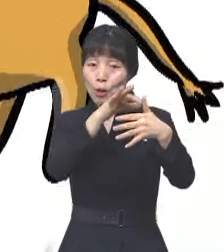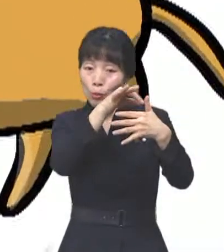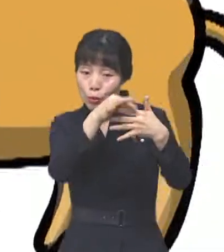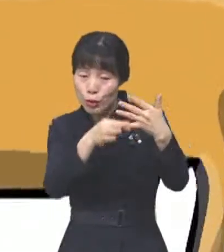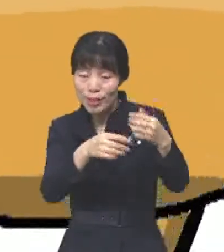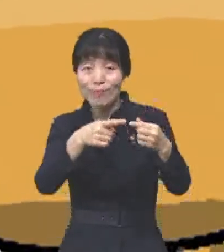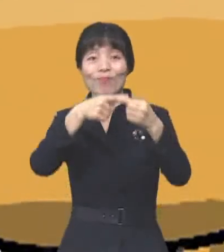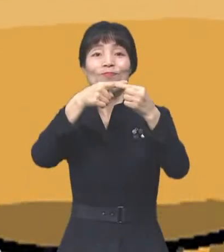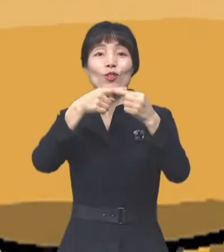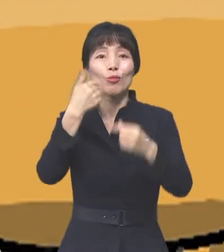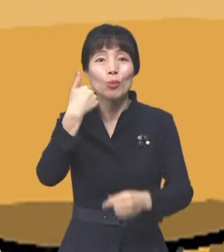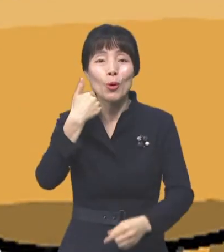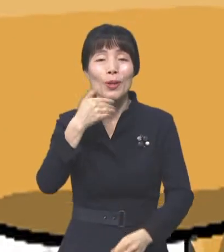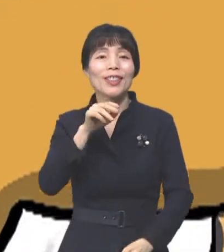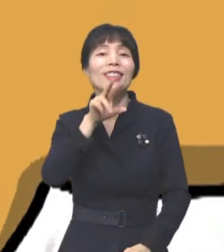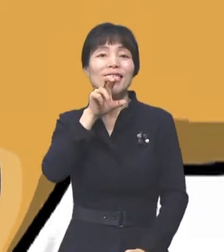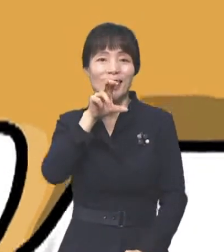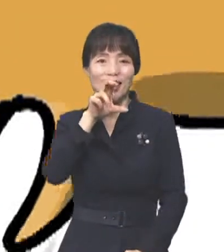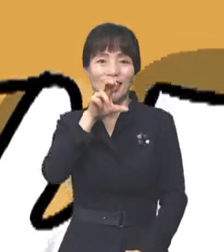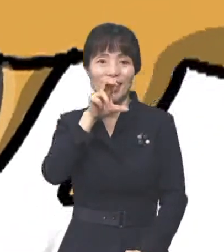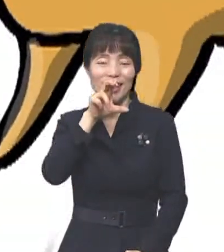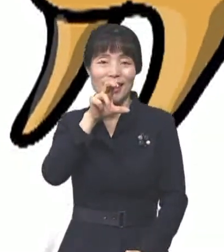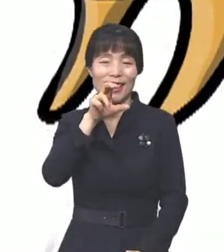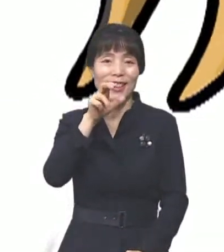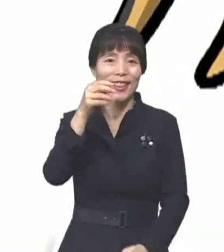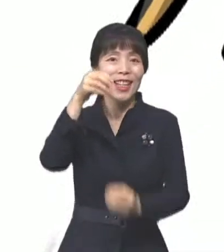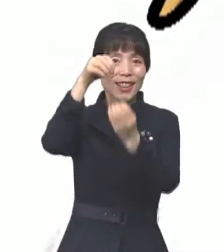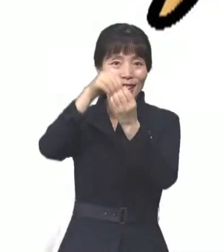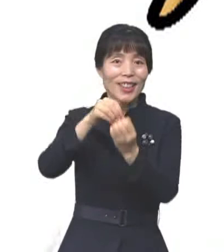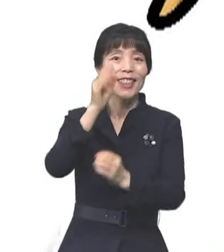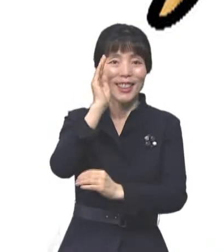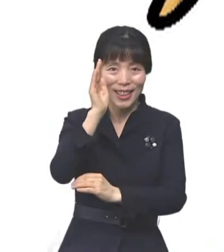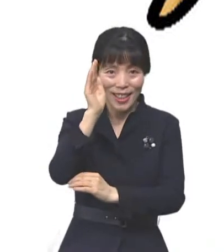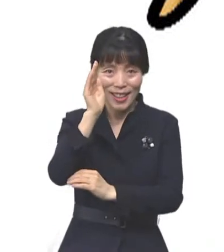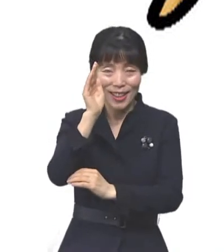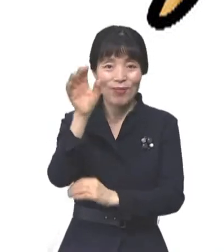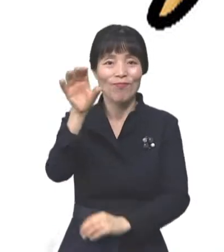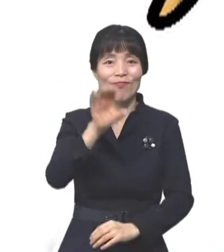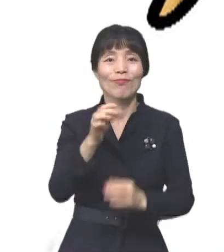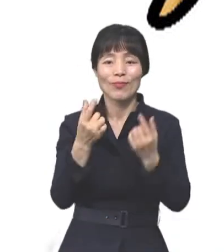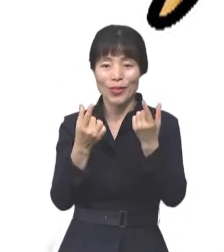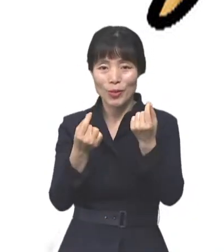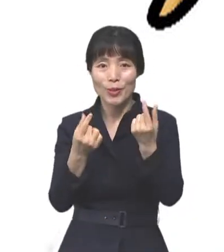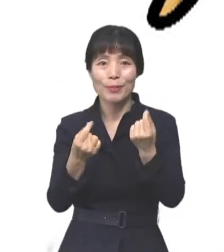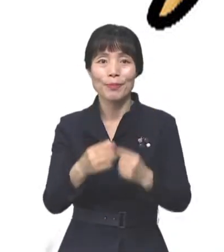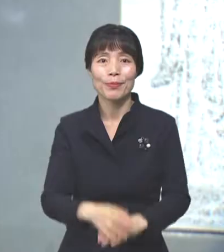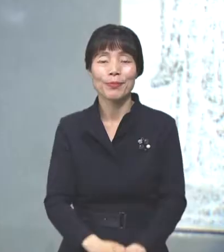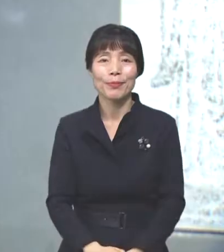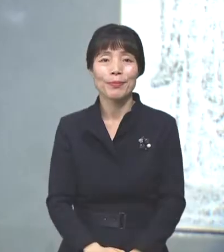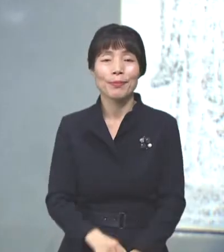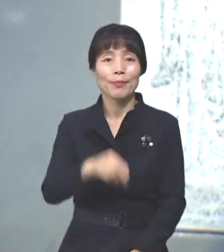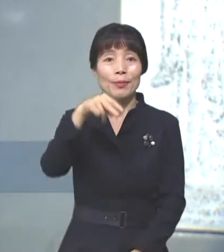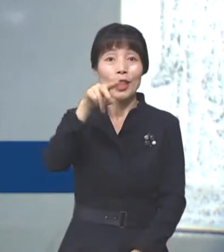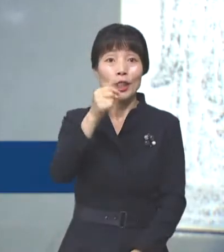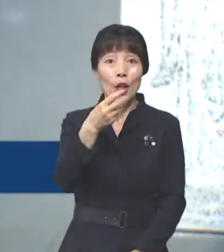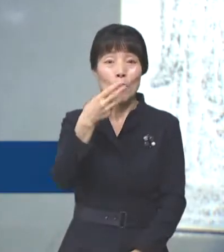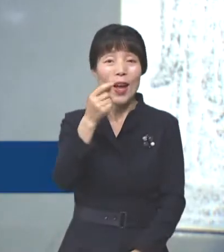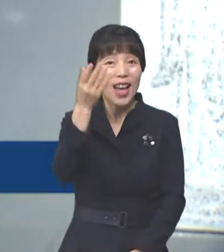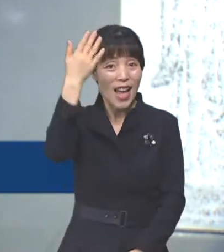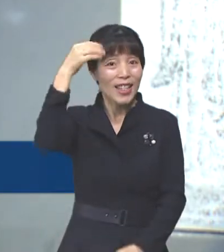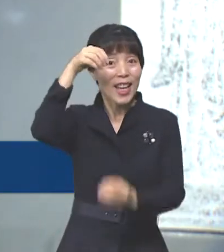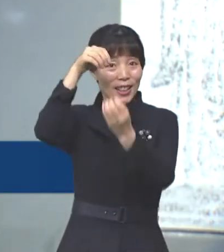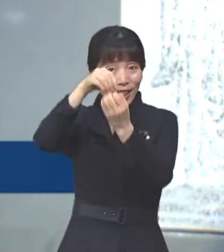쥐가 맨 앞자리를 꿰차게 되는 설화 속 이야기가 이를 빗대어 말해줍니다. 설화에 따르면